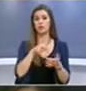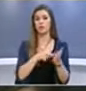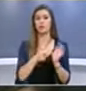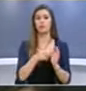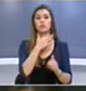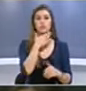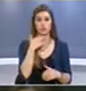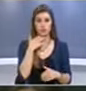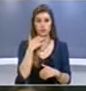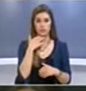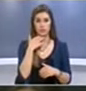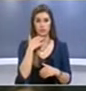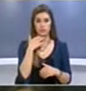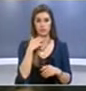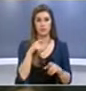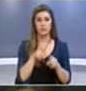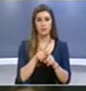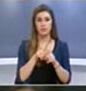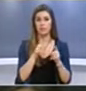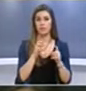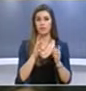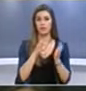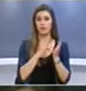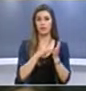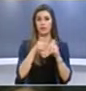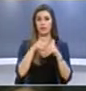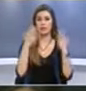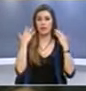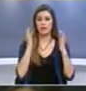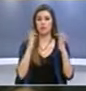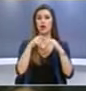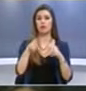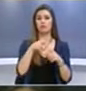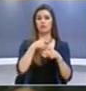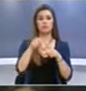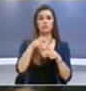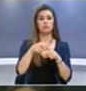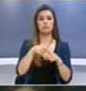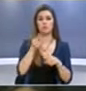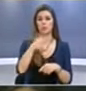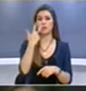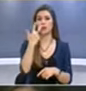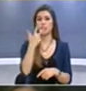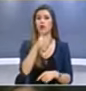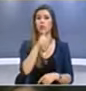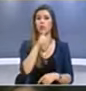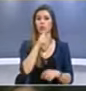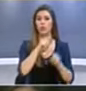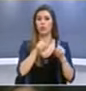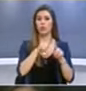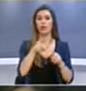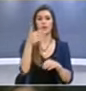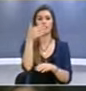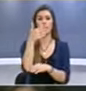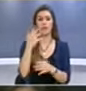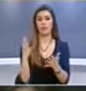tkm t ambien n grk ean si rj fim t nrit t hidrocentral nga nj kompani